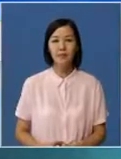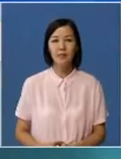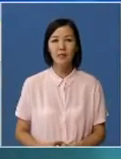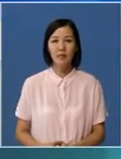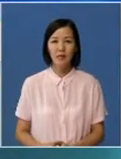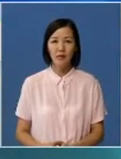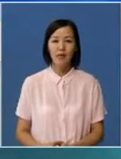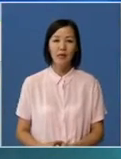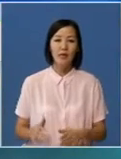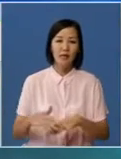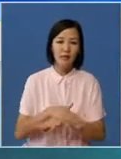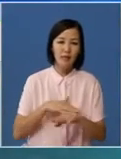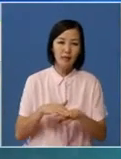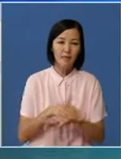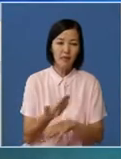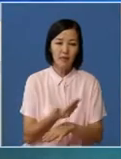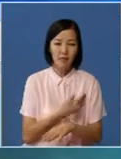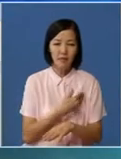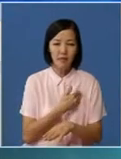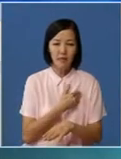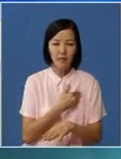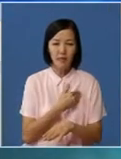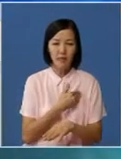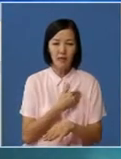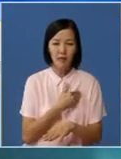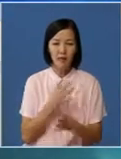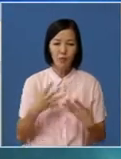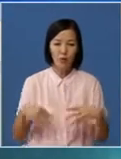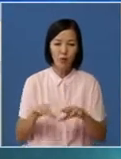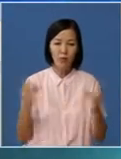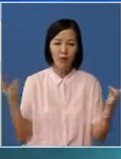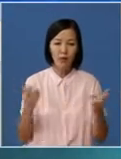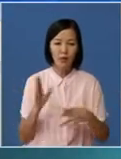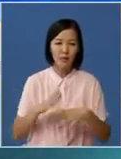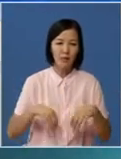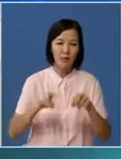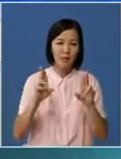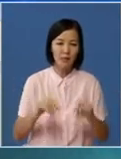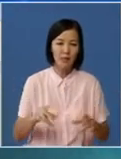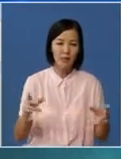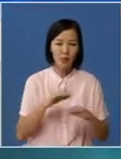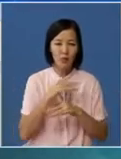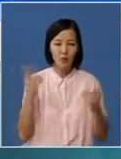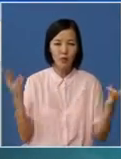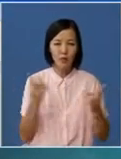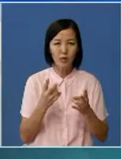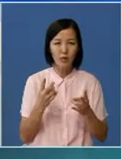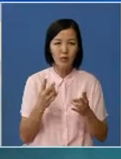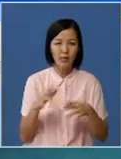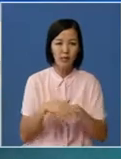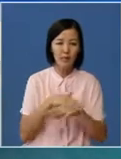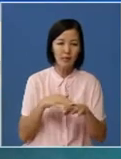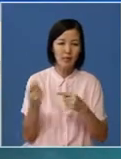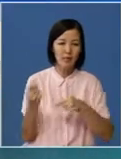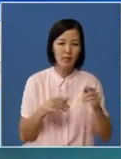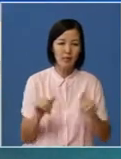Еңбек нарығындағы сұраныстарды ескере отырып, қоғамға қажетті мамандық иелерін көбейту қажет. Бұл нәтижелі жұмыспен қамтуды және жаппай кәсіпкерлікті